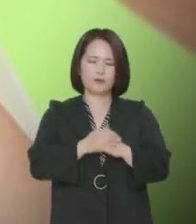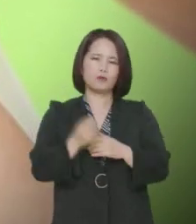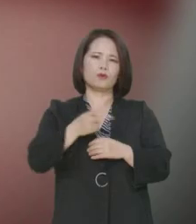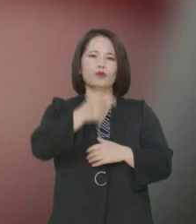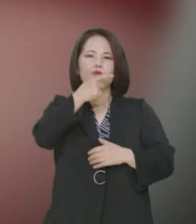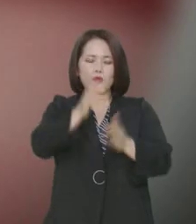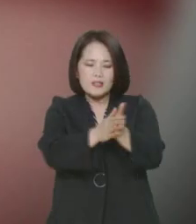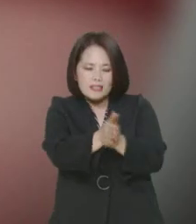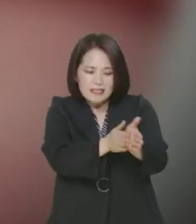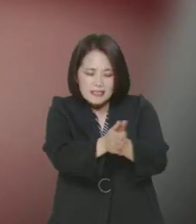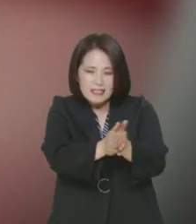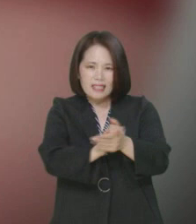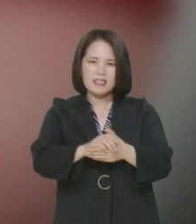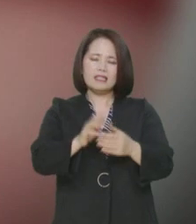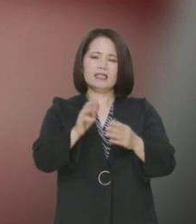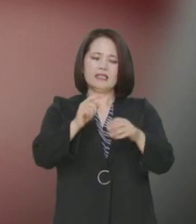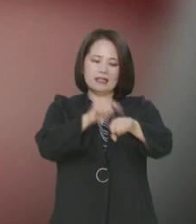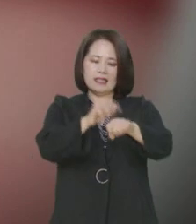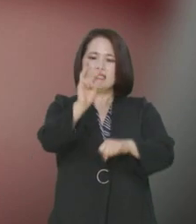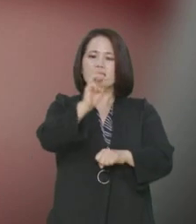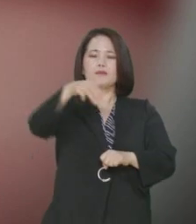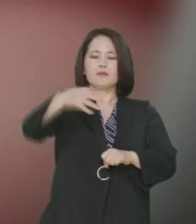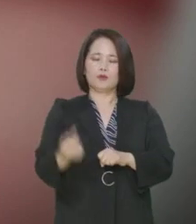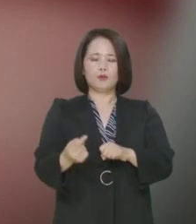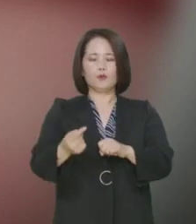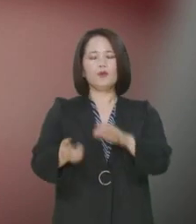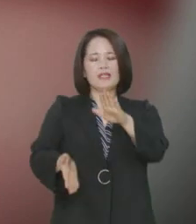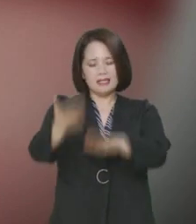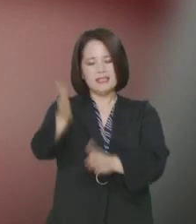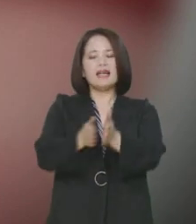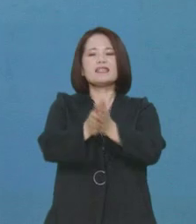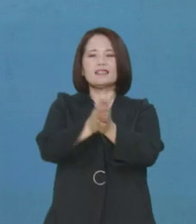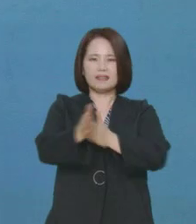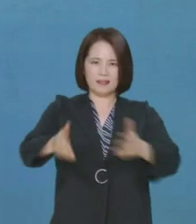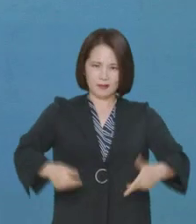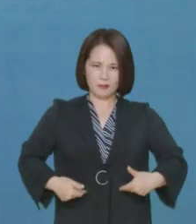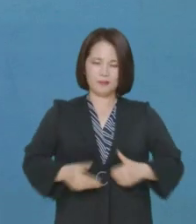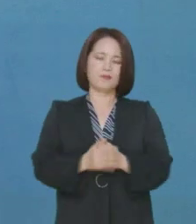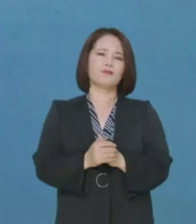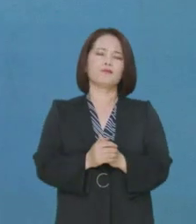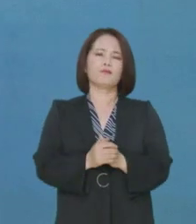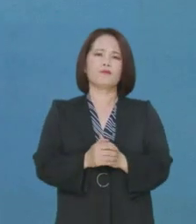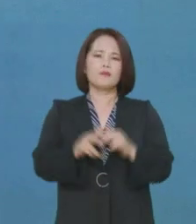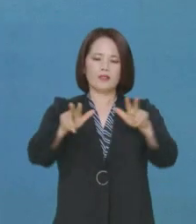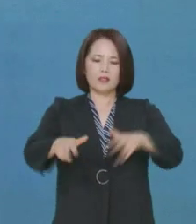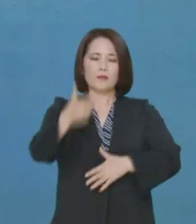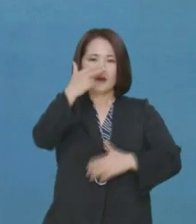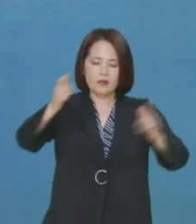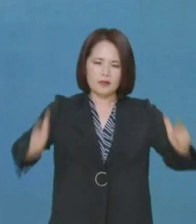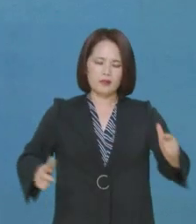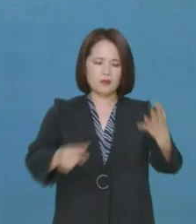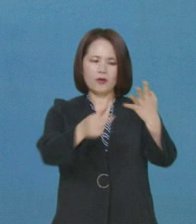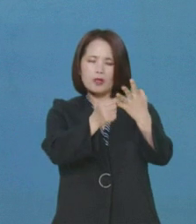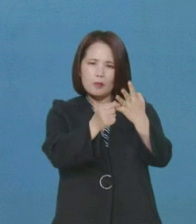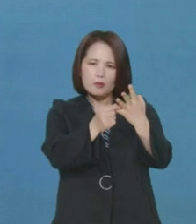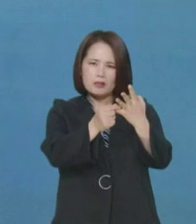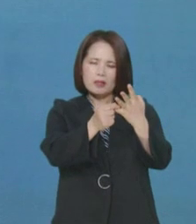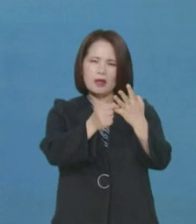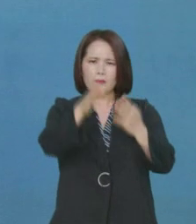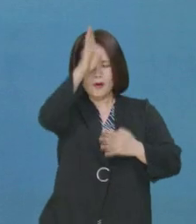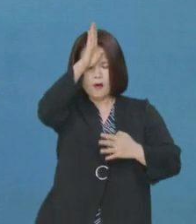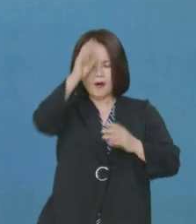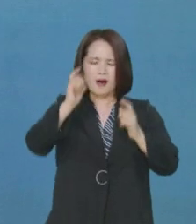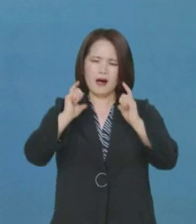아 fl 23 의 중재로 싫어도 효과가 좋습니다 4 지금 평작 에서 네번째 확진 환자가 나와서